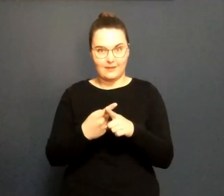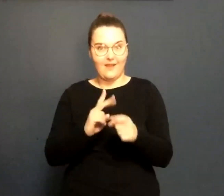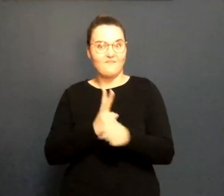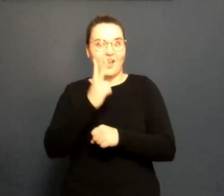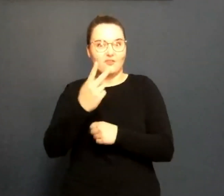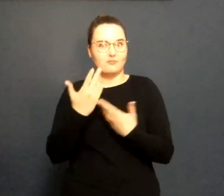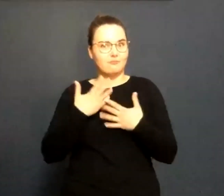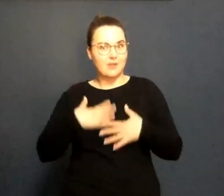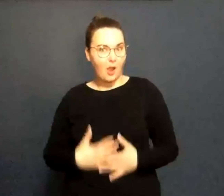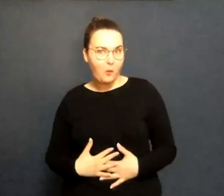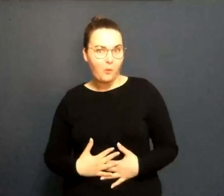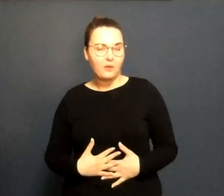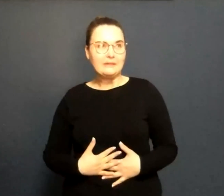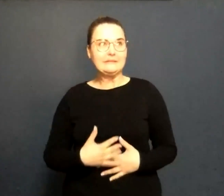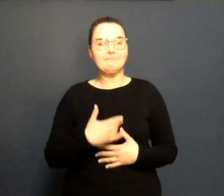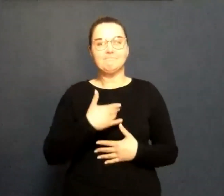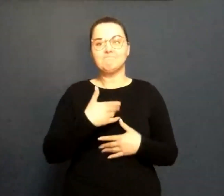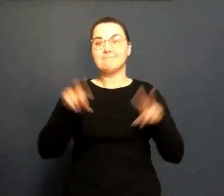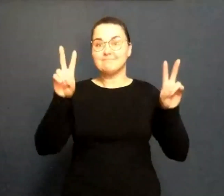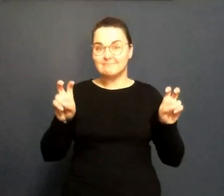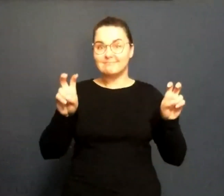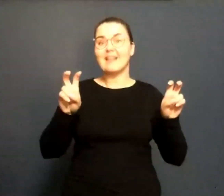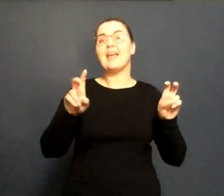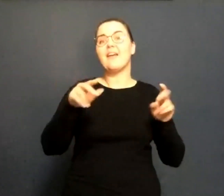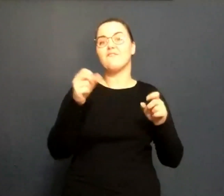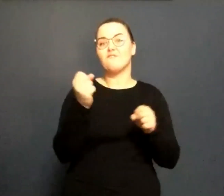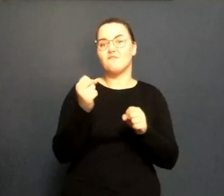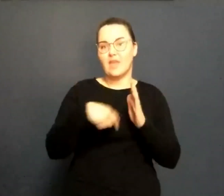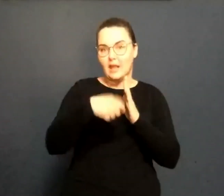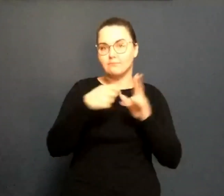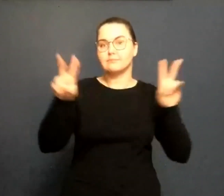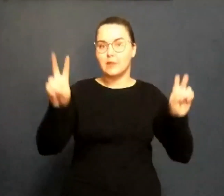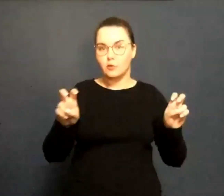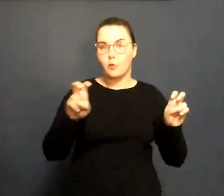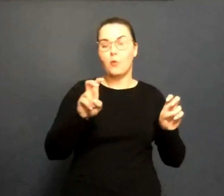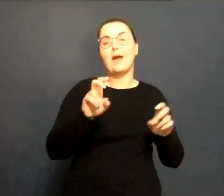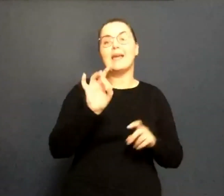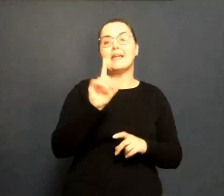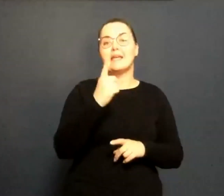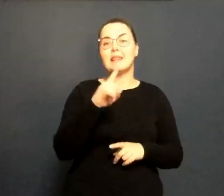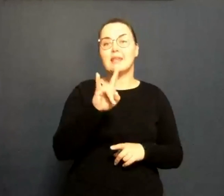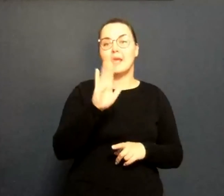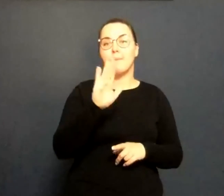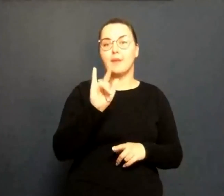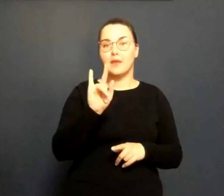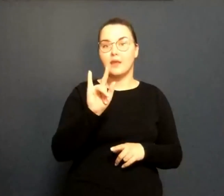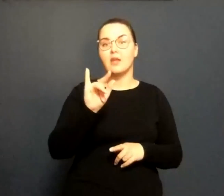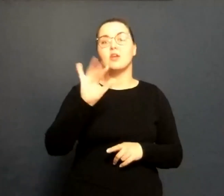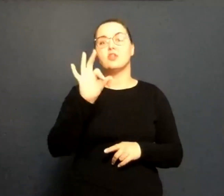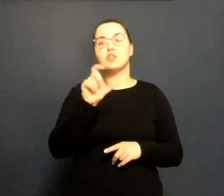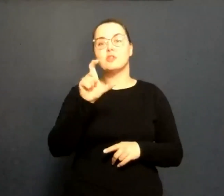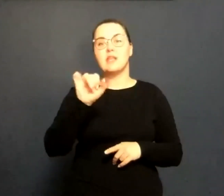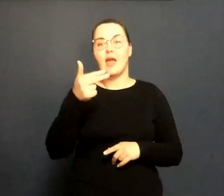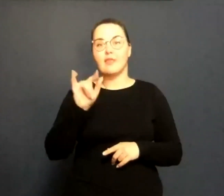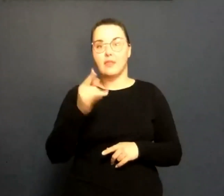jeśli nie przekręcam tytułu, Gdyby Ściany Mogły Mówić. I on w pierwszej chyba etiudzie pokazuje miłość lesbijską dwóch starszych